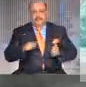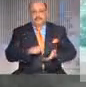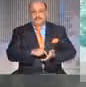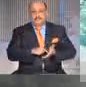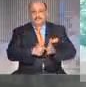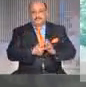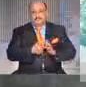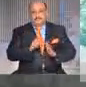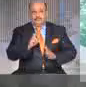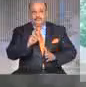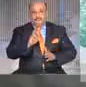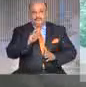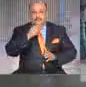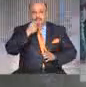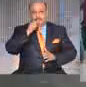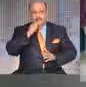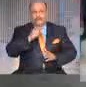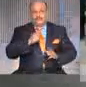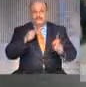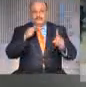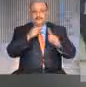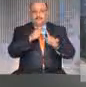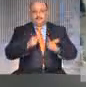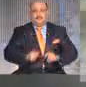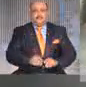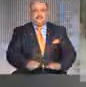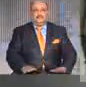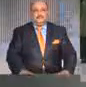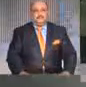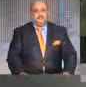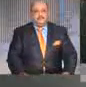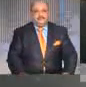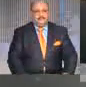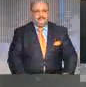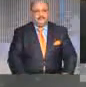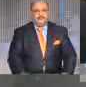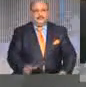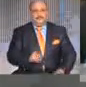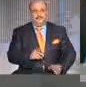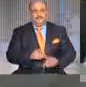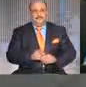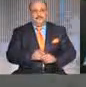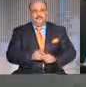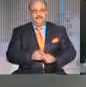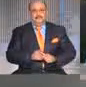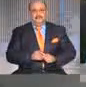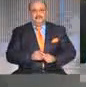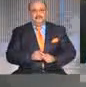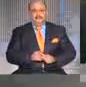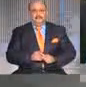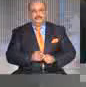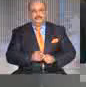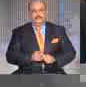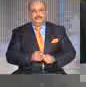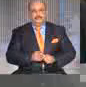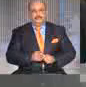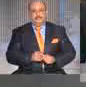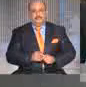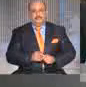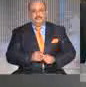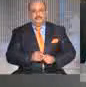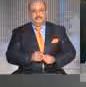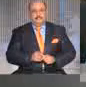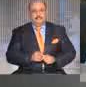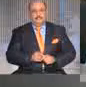تنفيذ برنامج تثمين النظام الغذائي المتوسط ماديديات. عنا أولا أهميته في